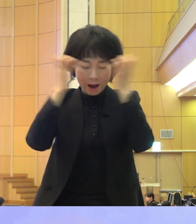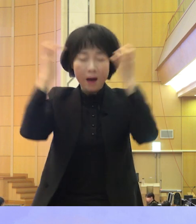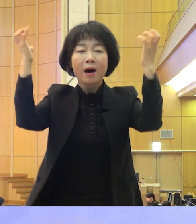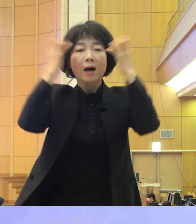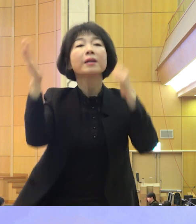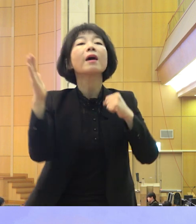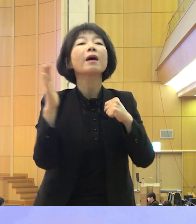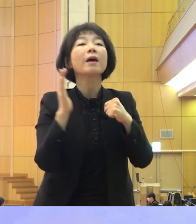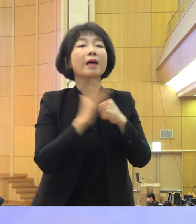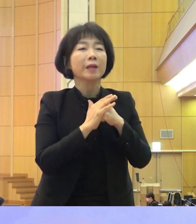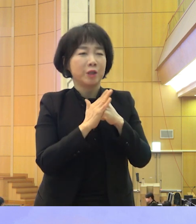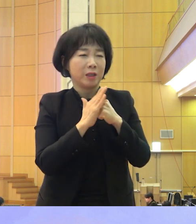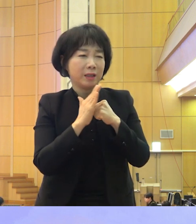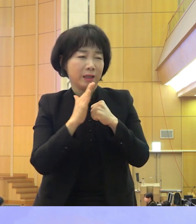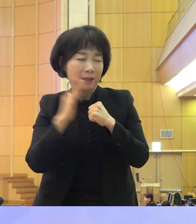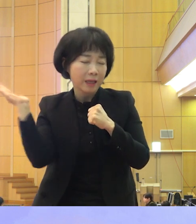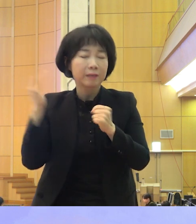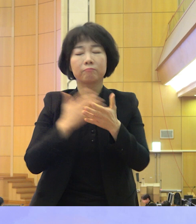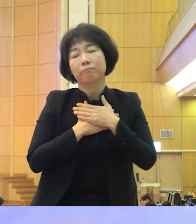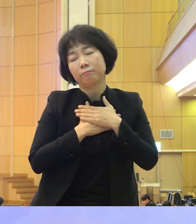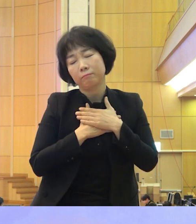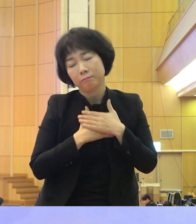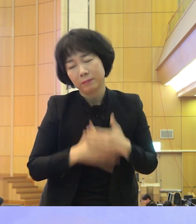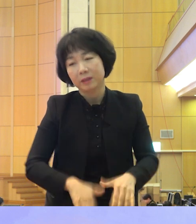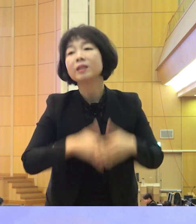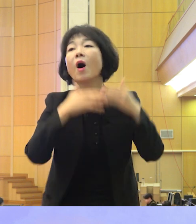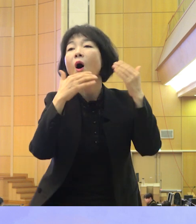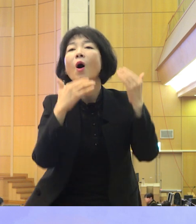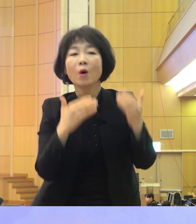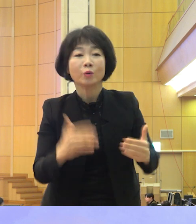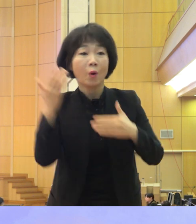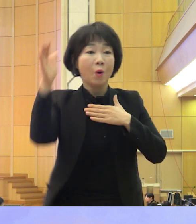작은 곳 안에